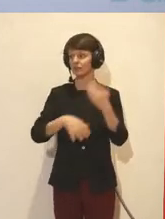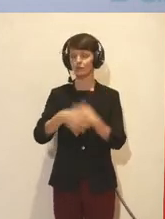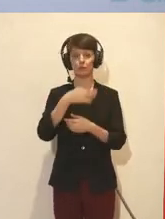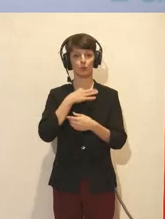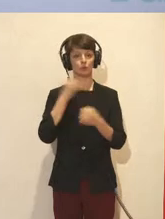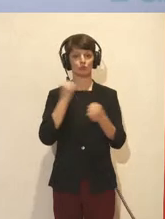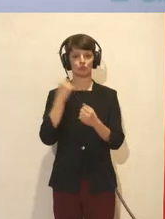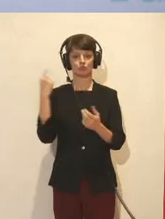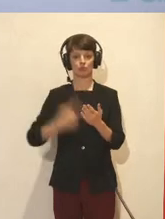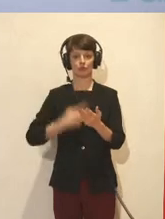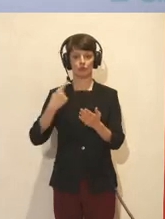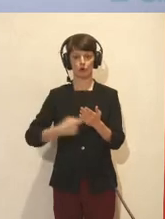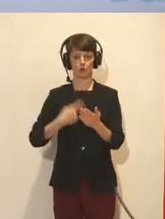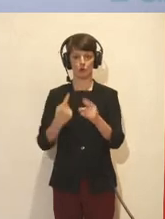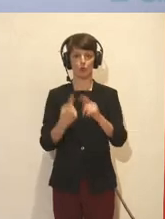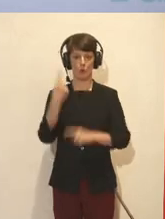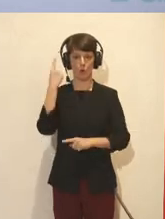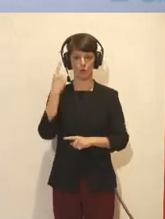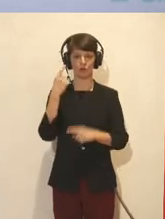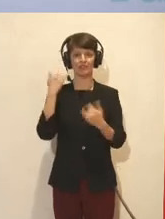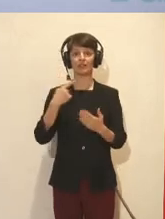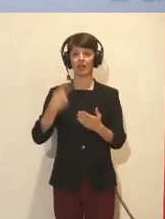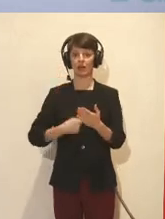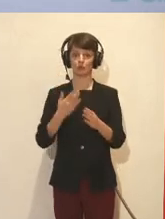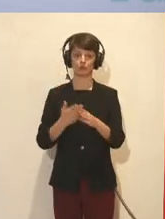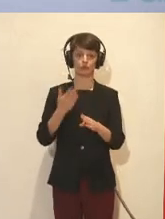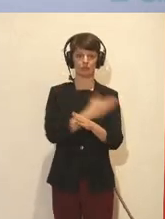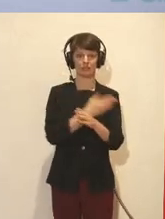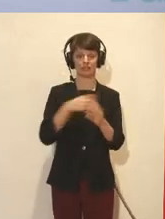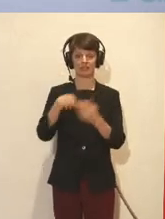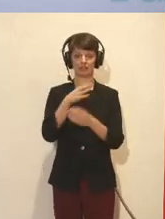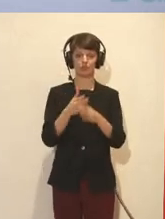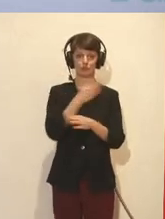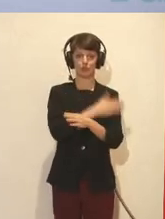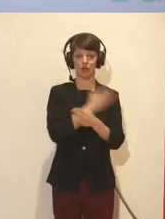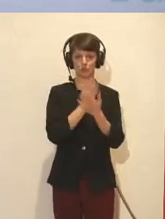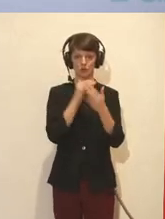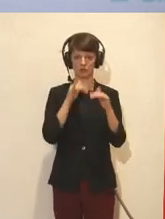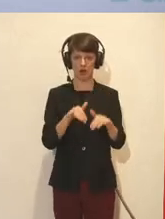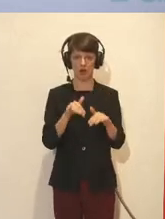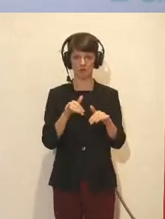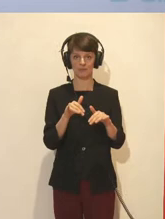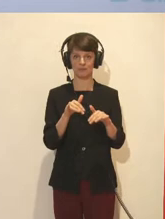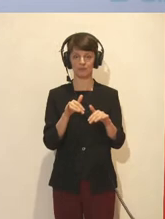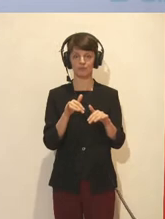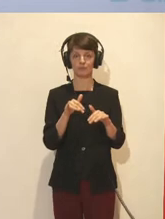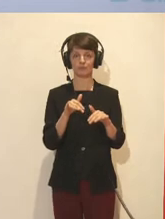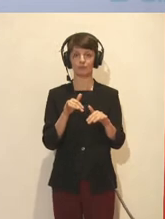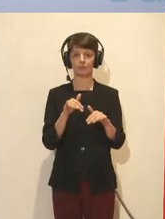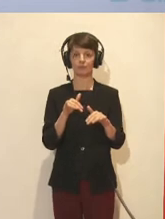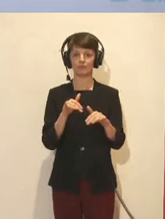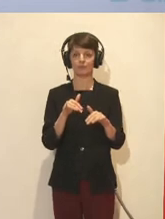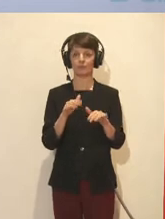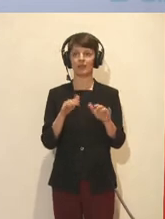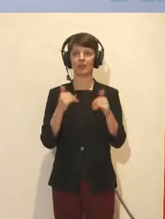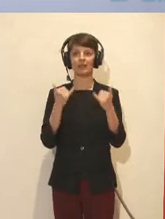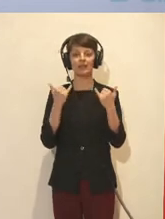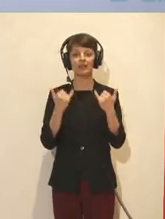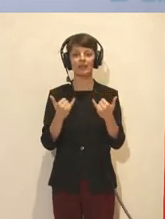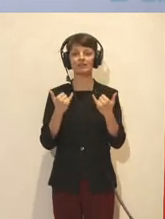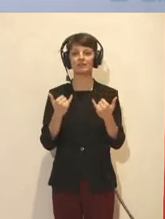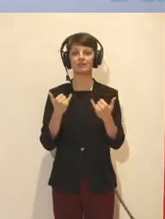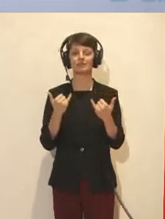herausforderungen die bereits vor der krise im großen maße erkennbar waren sind jetzt nicht einfach